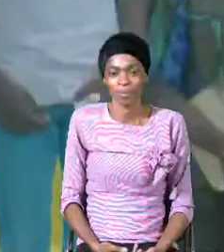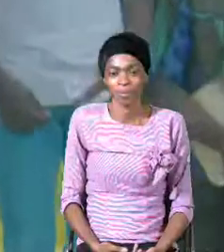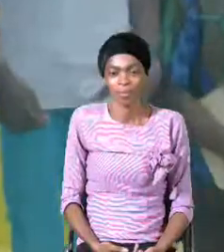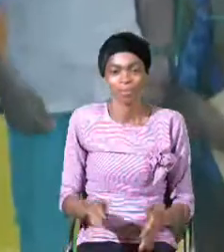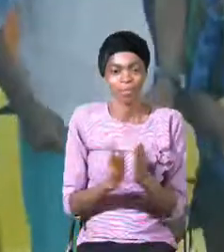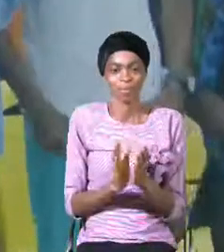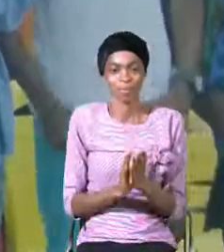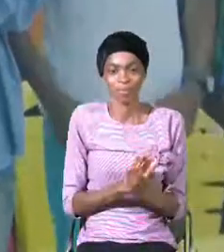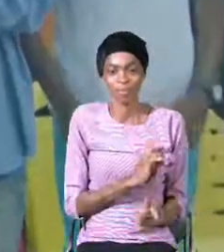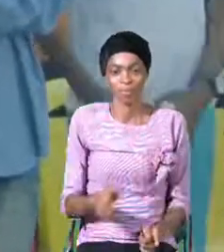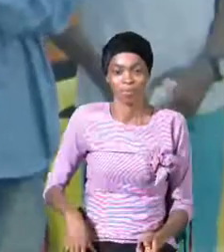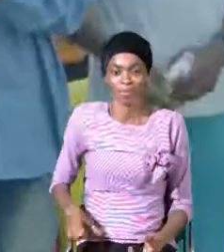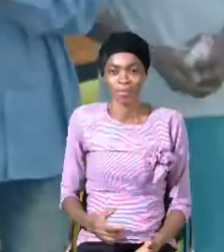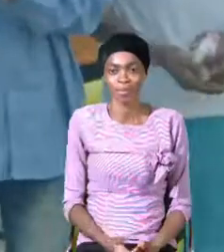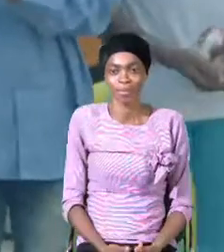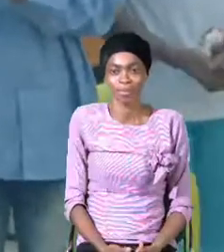Gloire à Dieu.